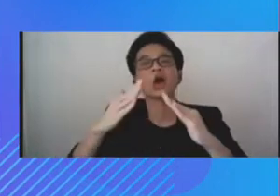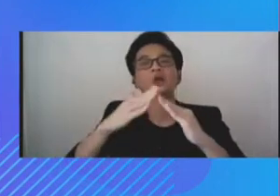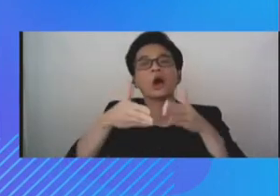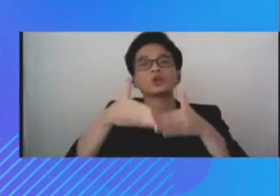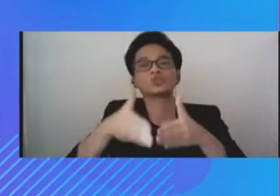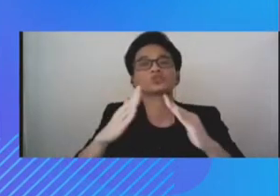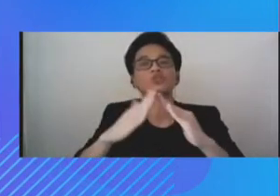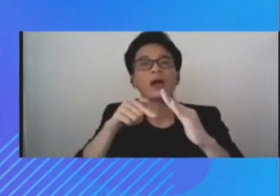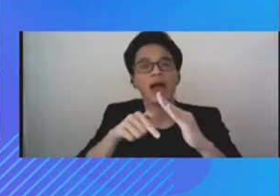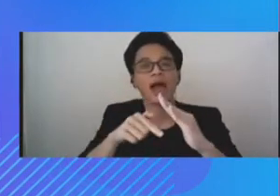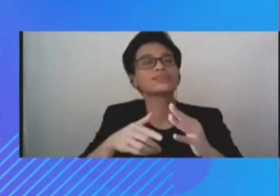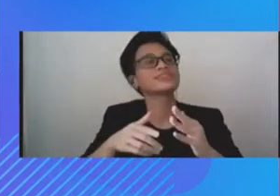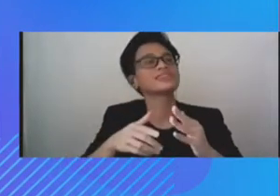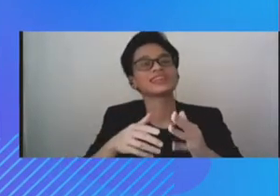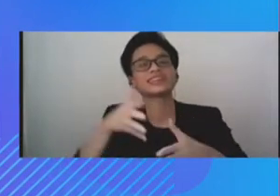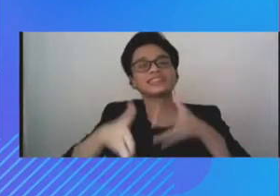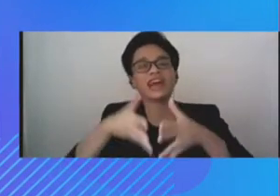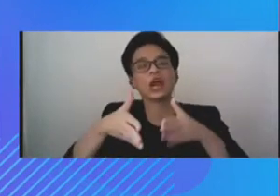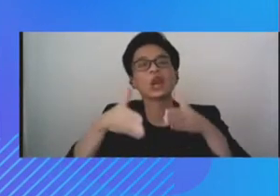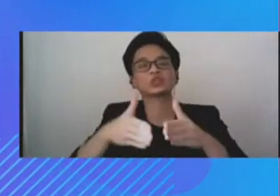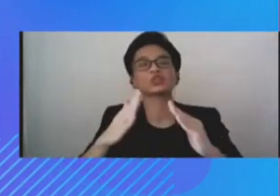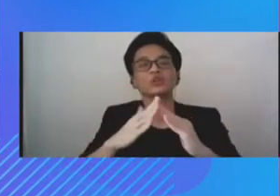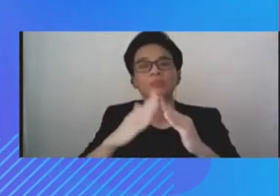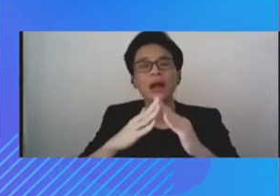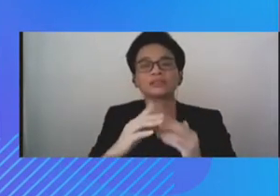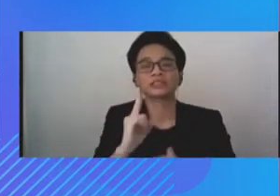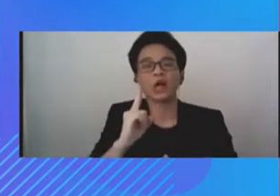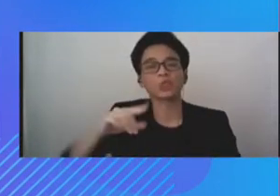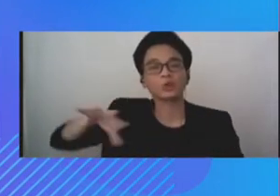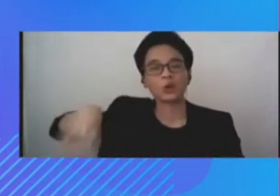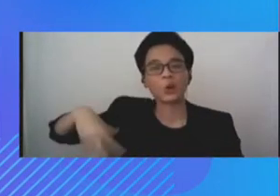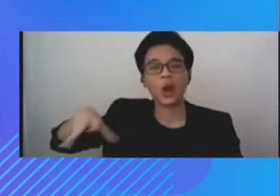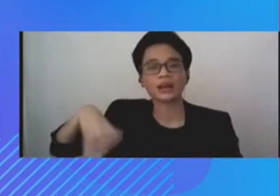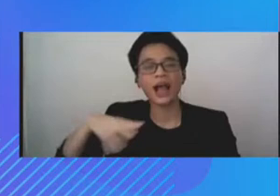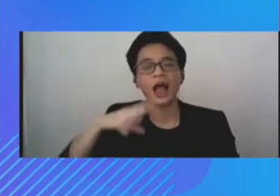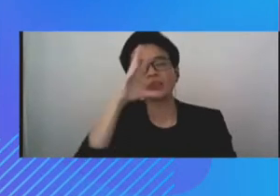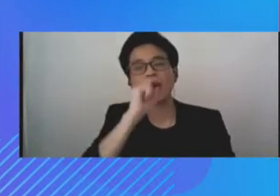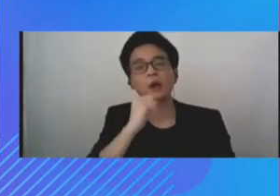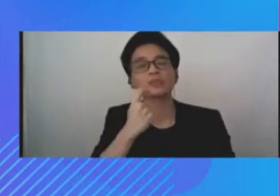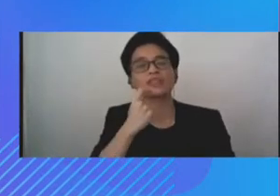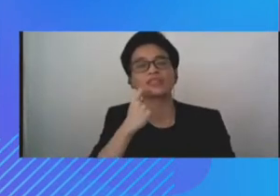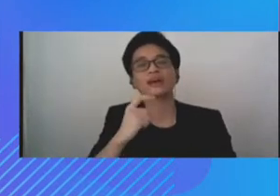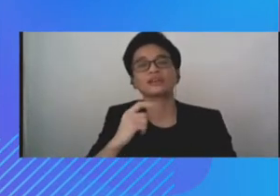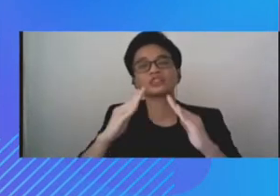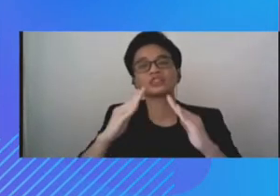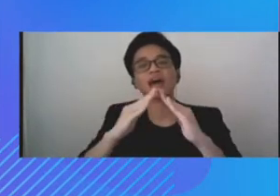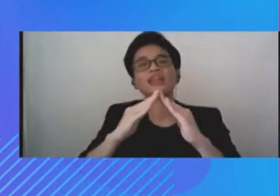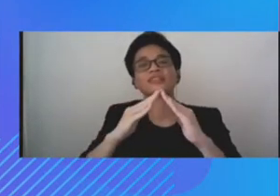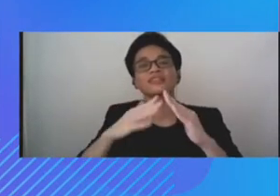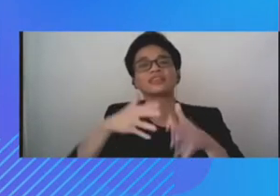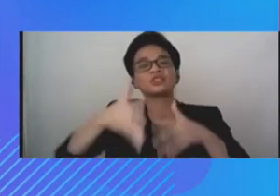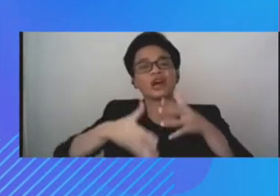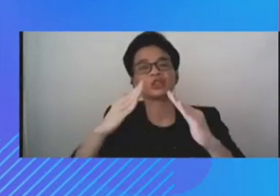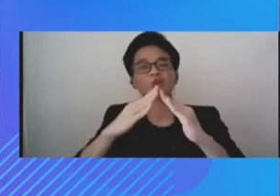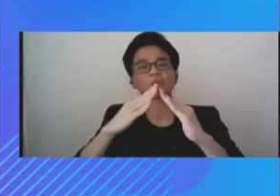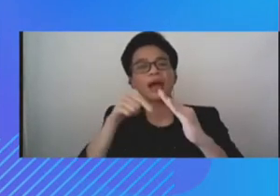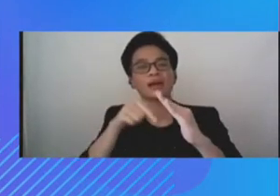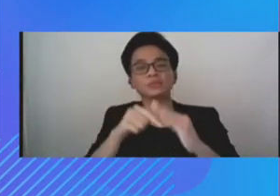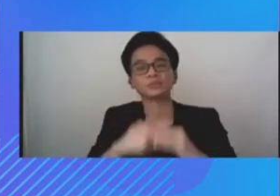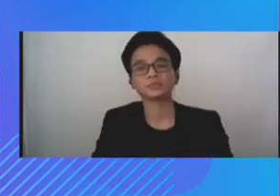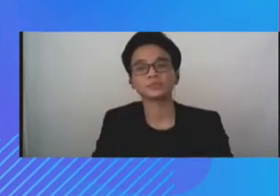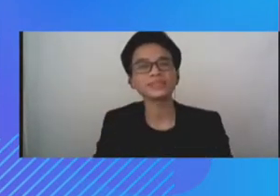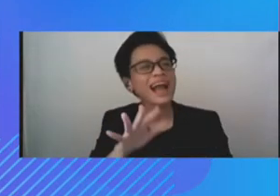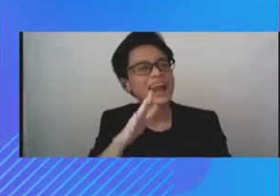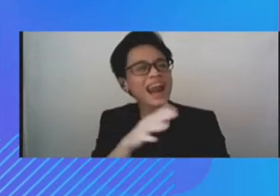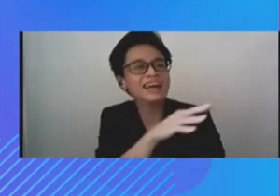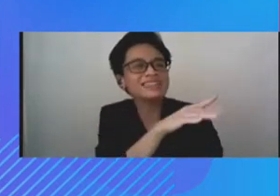kita sepakati di rumah gitu. Jadi kami aja tuh sekeluarga yang ngerti gitu. Terus nanti kalau misalnya kadang-kadang memang itu ciptaannya